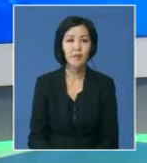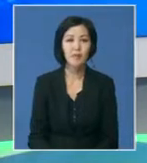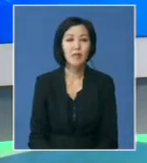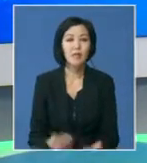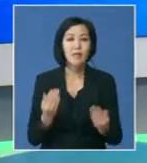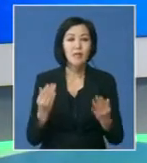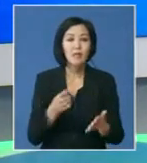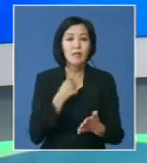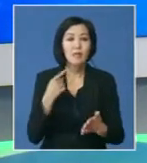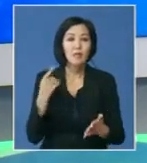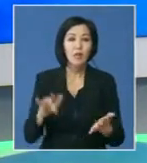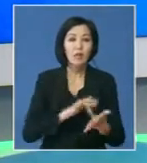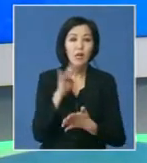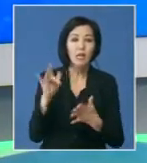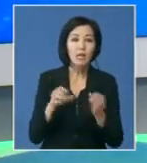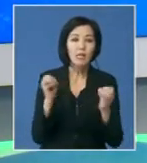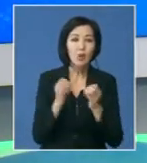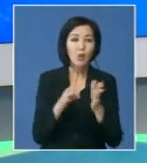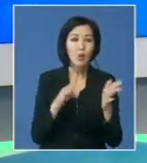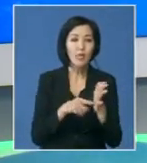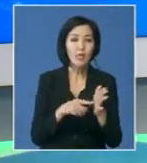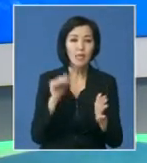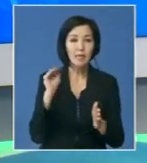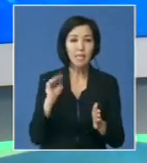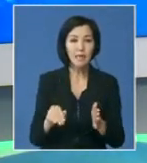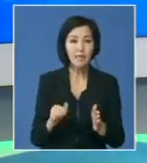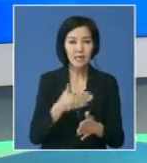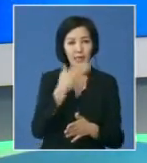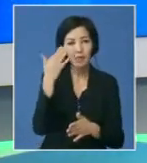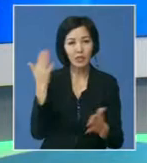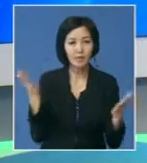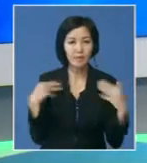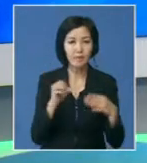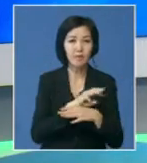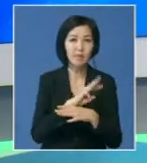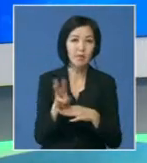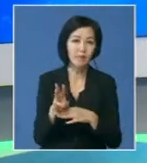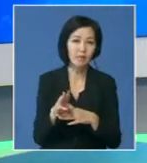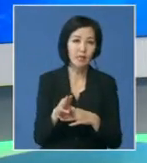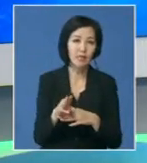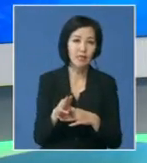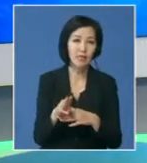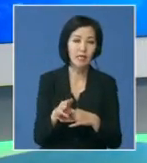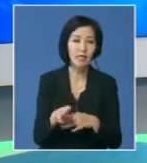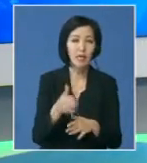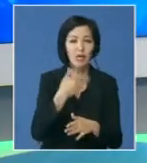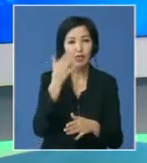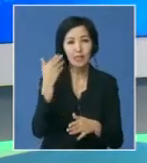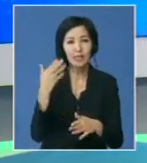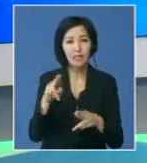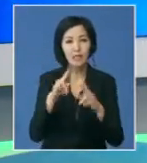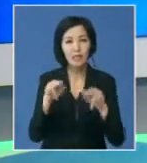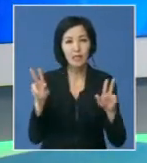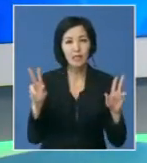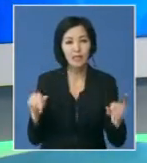Биыл Талдықорған қаласындағы 16 мыңнан аса оқушы жазғы демалыспен қамтылады. Солардың біразы Жасұлан жазғы шатырлы лагерінде тынықпақ.